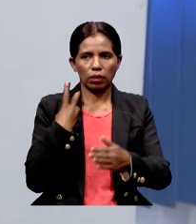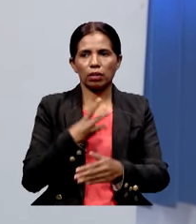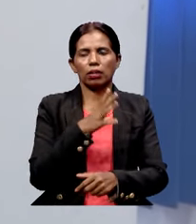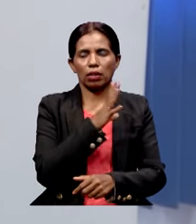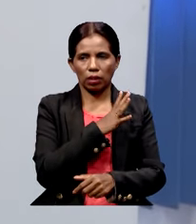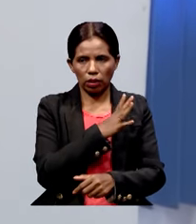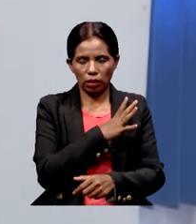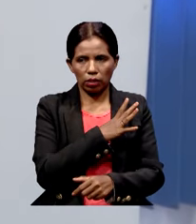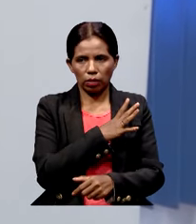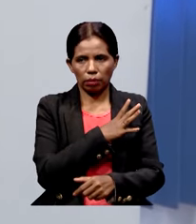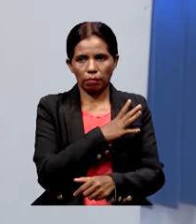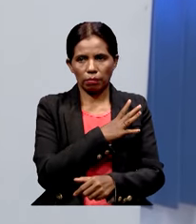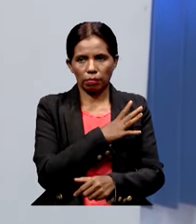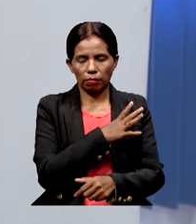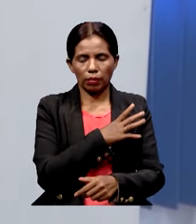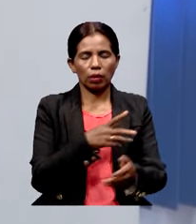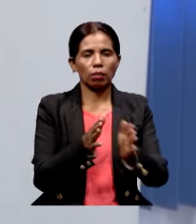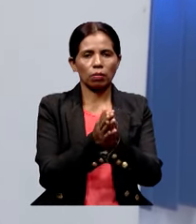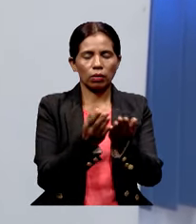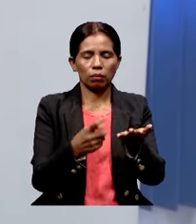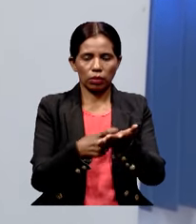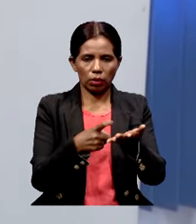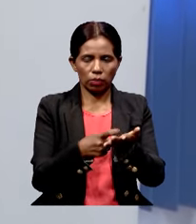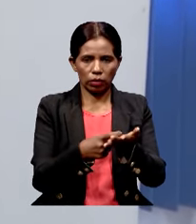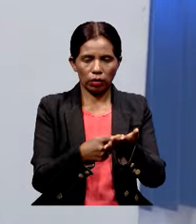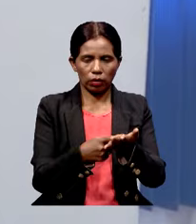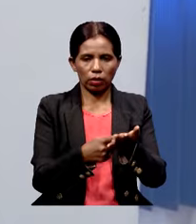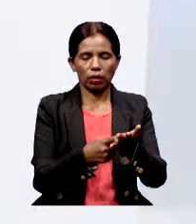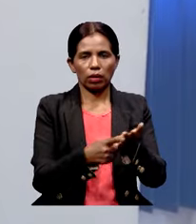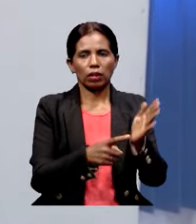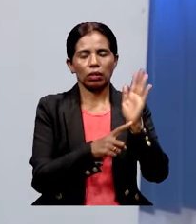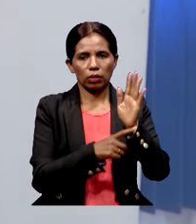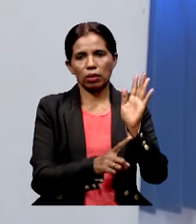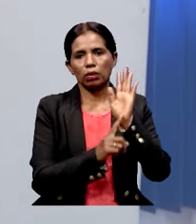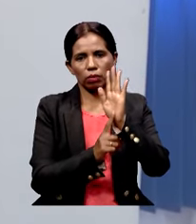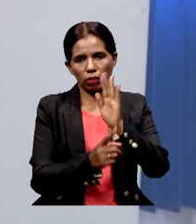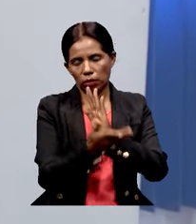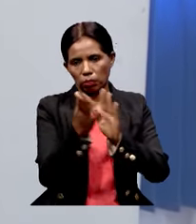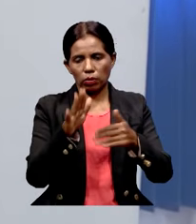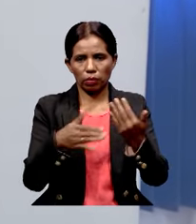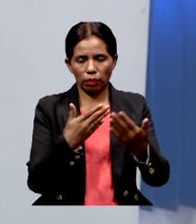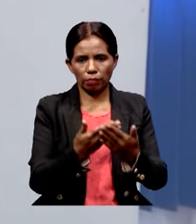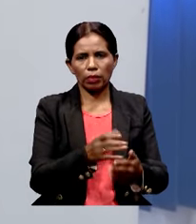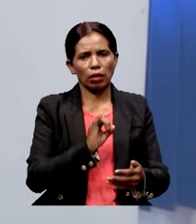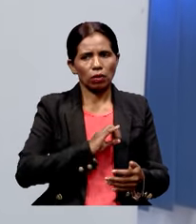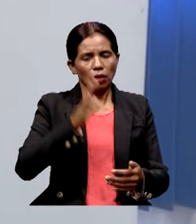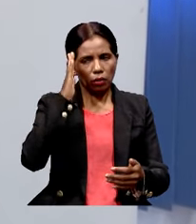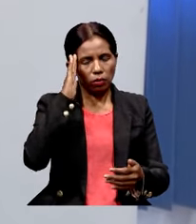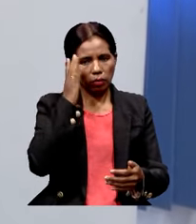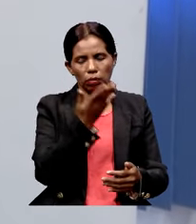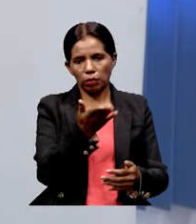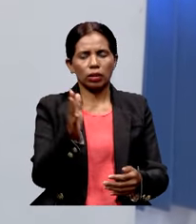quando pasaporte to si informa fale ba ita votsira ano ni ita votsira si